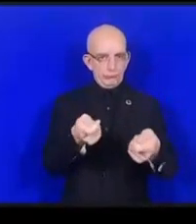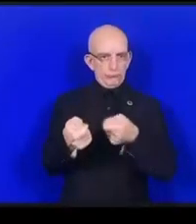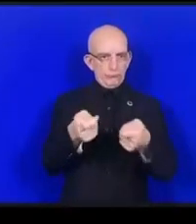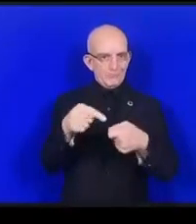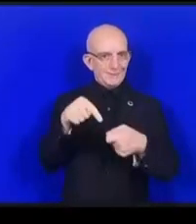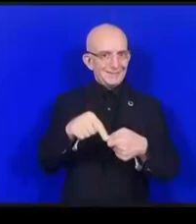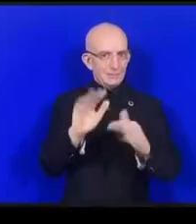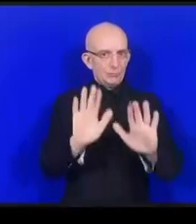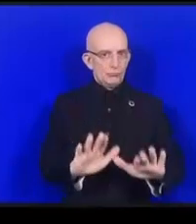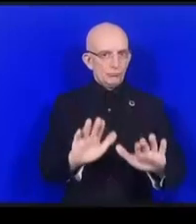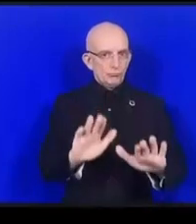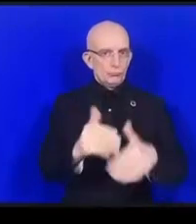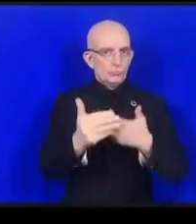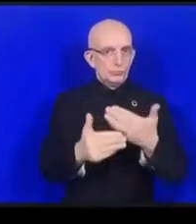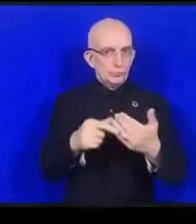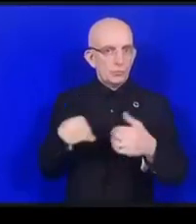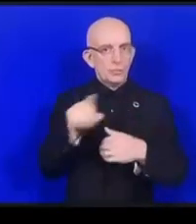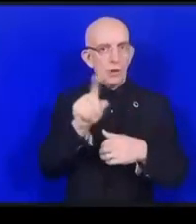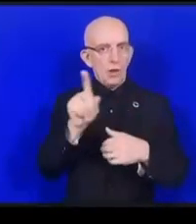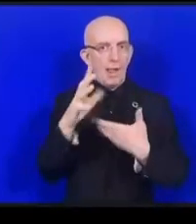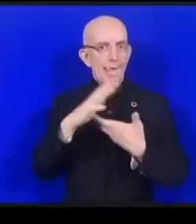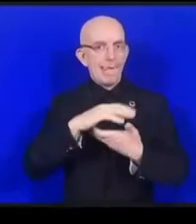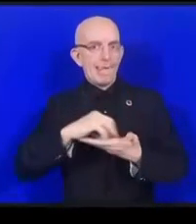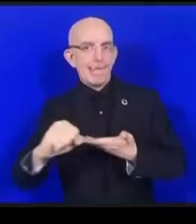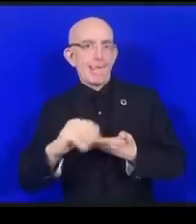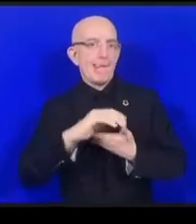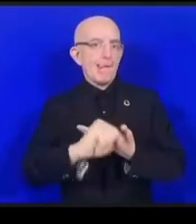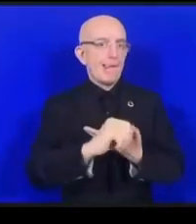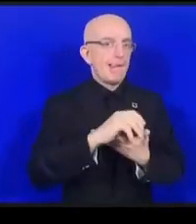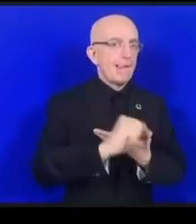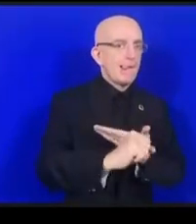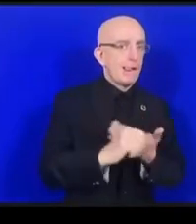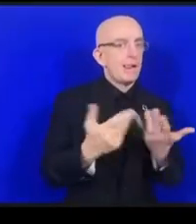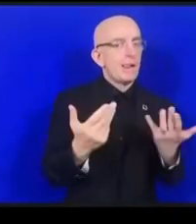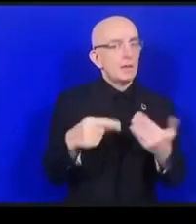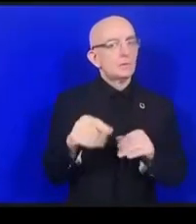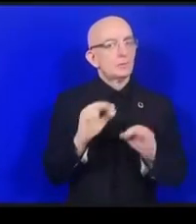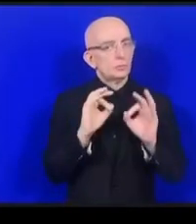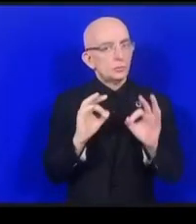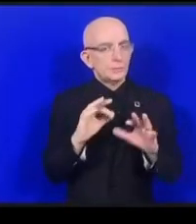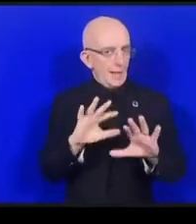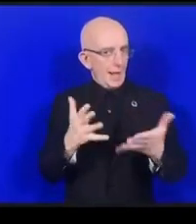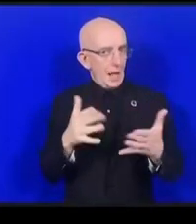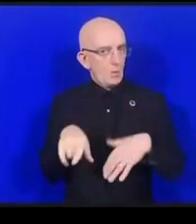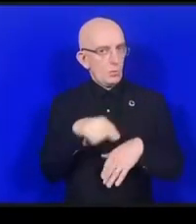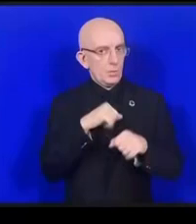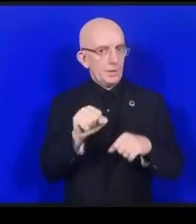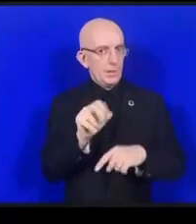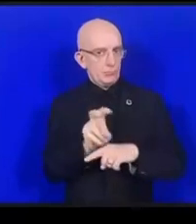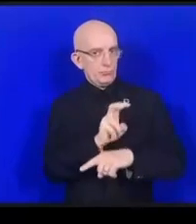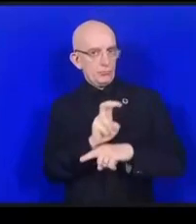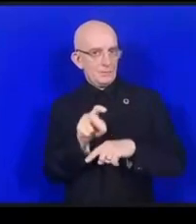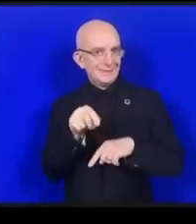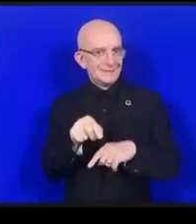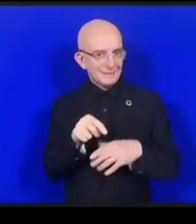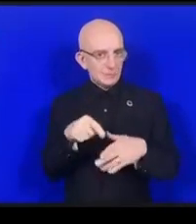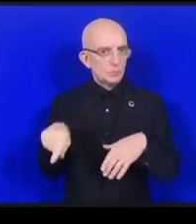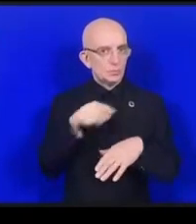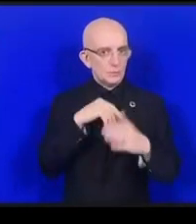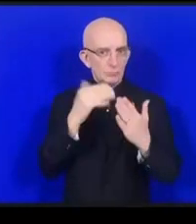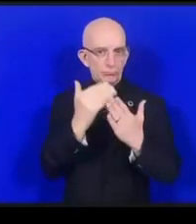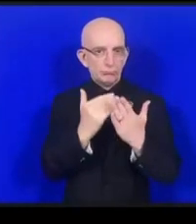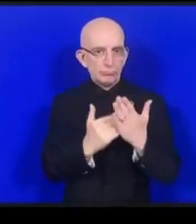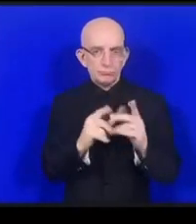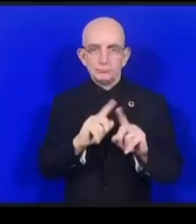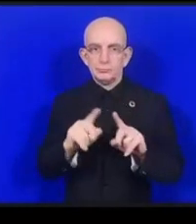целью навредить Как можно было защитить интернет вещей Как можно было защитить данные притом что мы